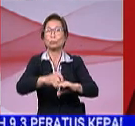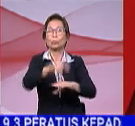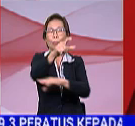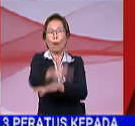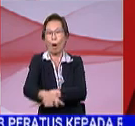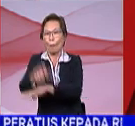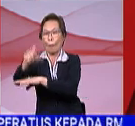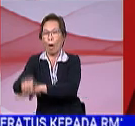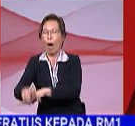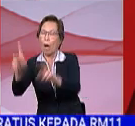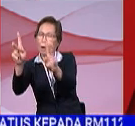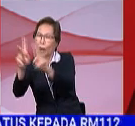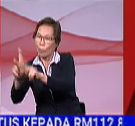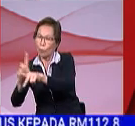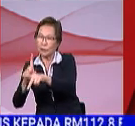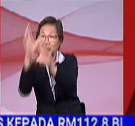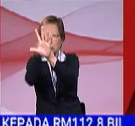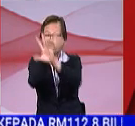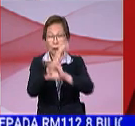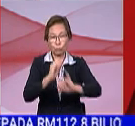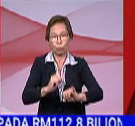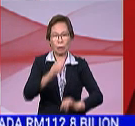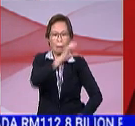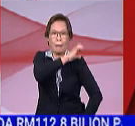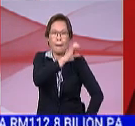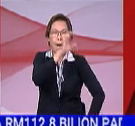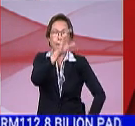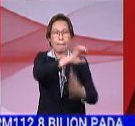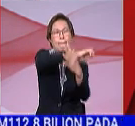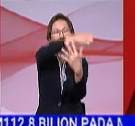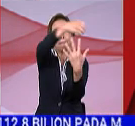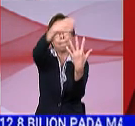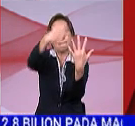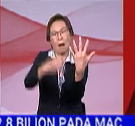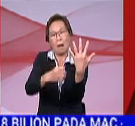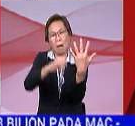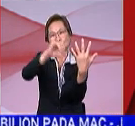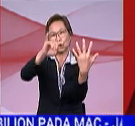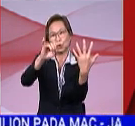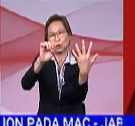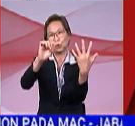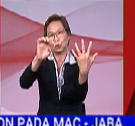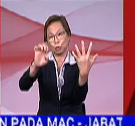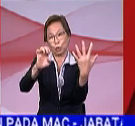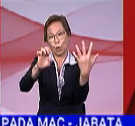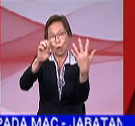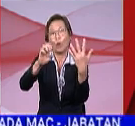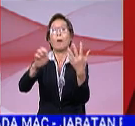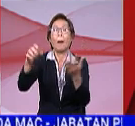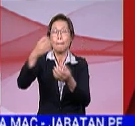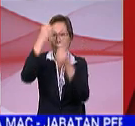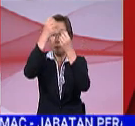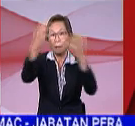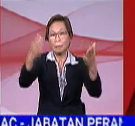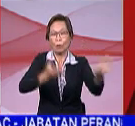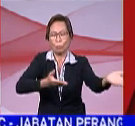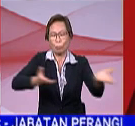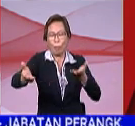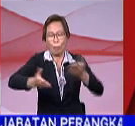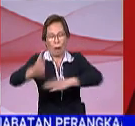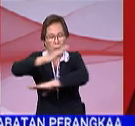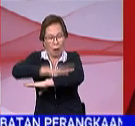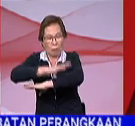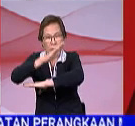di kawasan pedalaman di negeri ini. Ketua Eksekutif BSN J. Khairil menerusi kenyataan media memberitahu perkhidmatan operasi